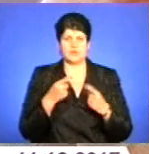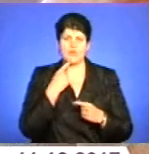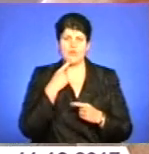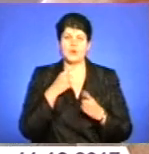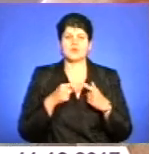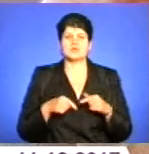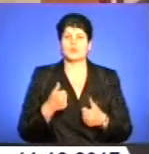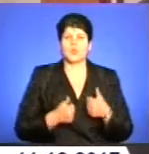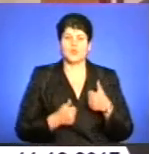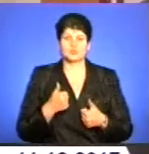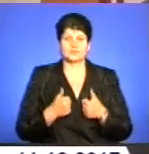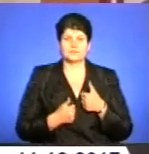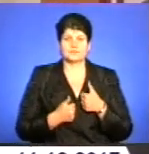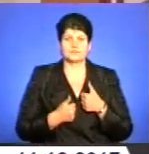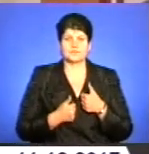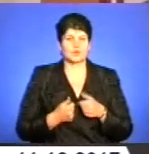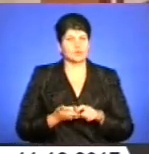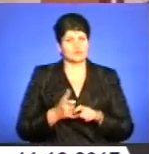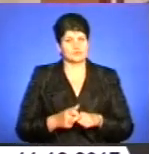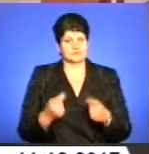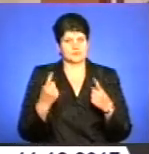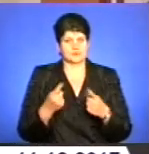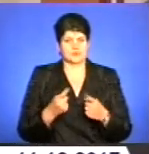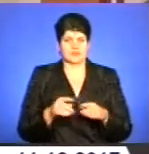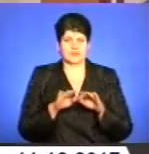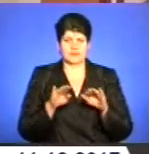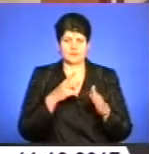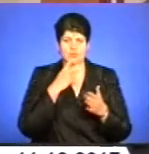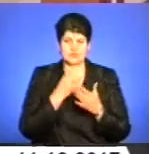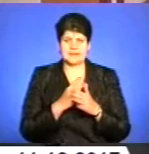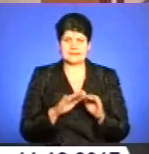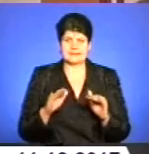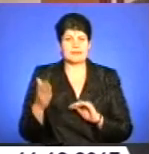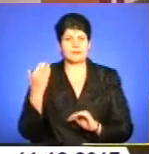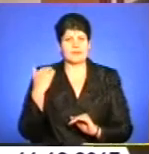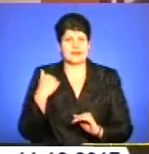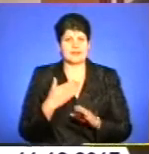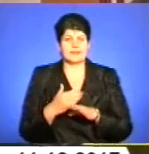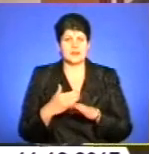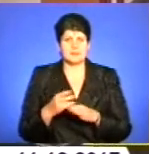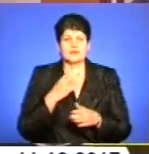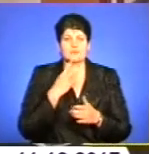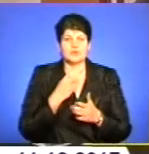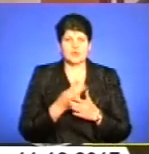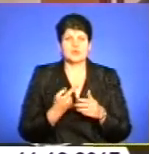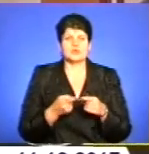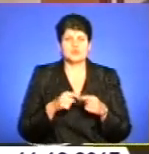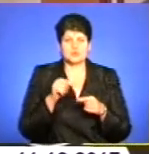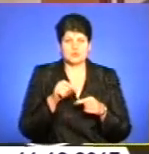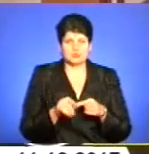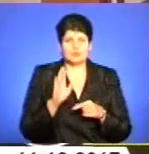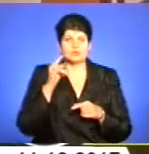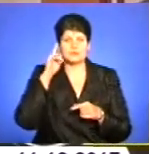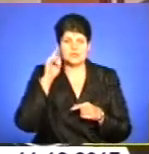організатори конкурсу. Достатньо високий рівень показали діти на попередніх етапах, які покажуть на цьому етапі, будемо знати